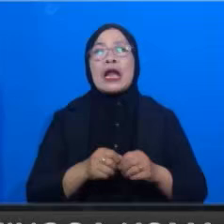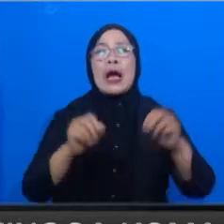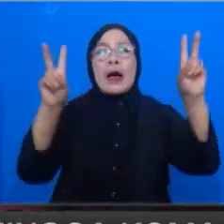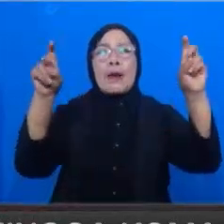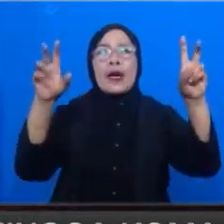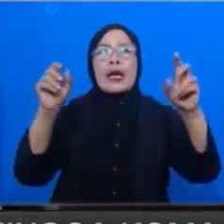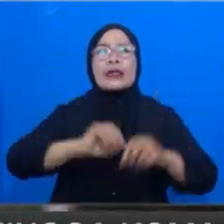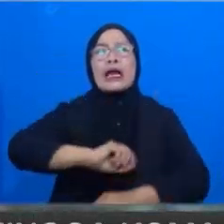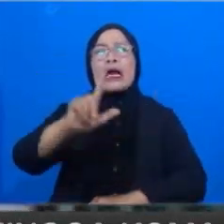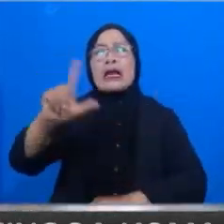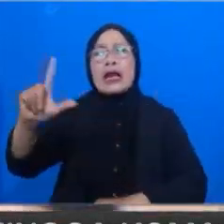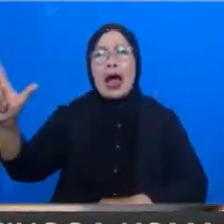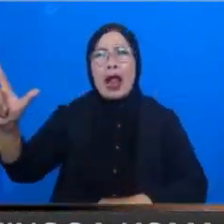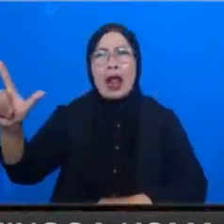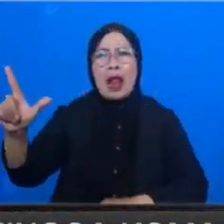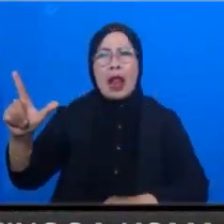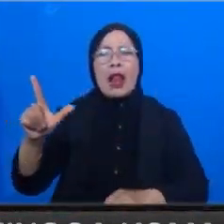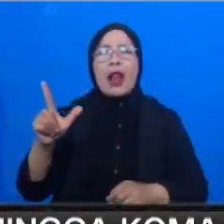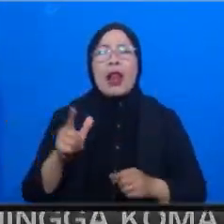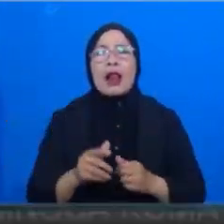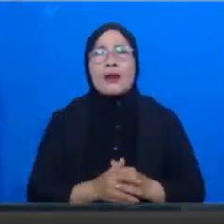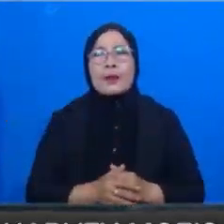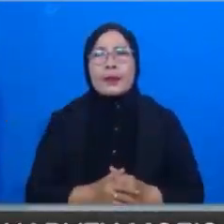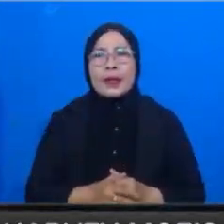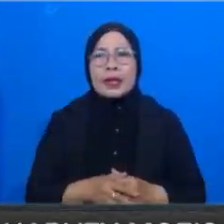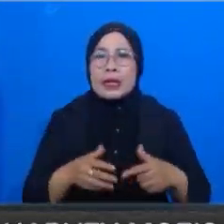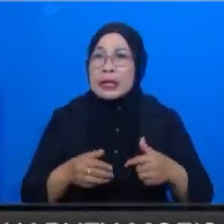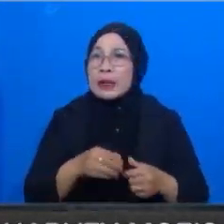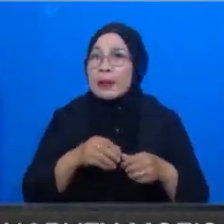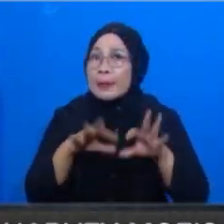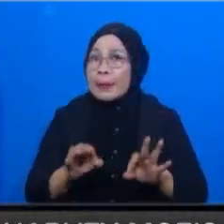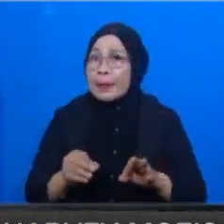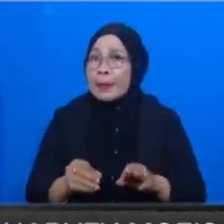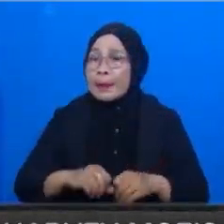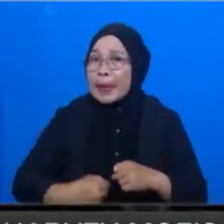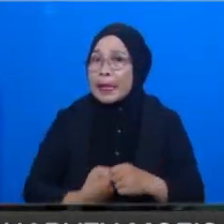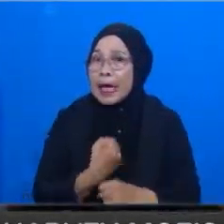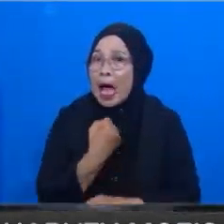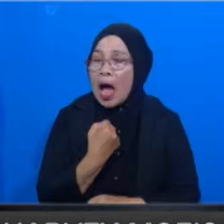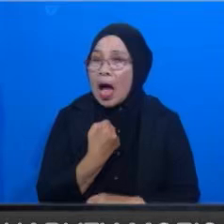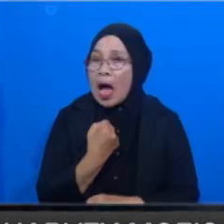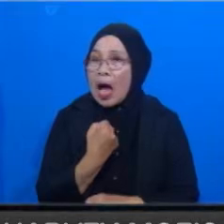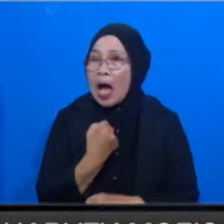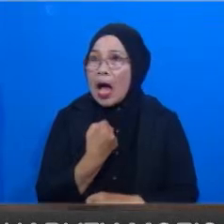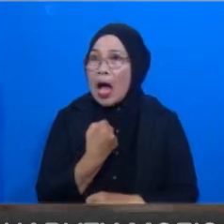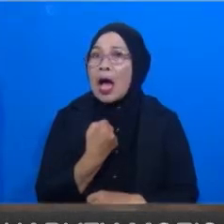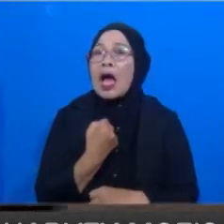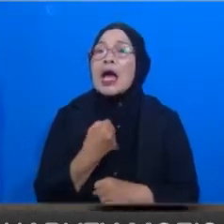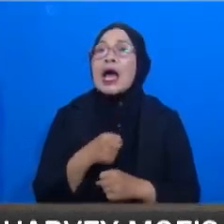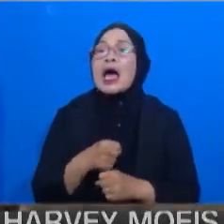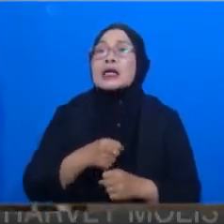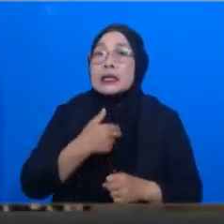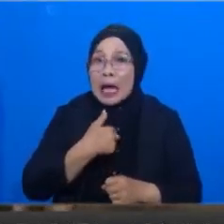beberapa brand perhiasan. Sandra mengaku selama menikah perhiasan yang diberikan Harvey Moise hanyalah cincin kawin dan